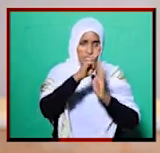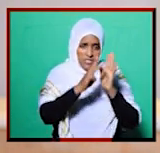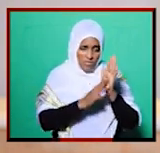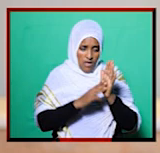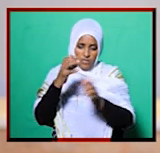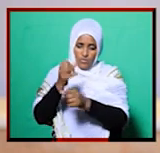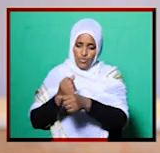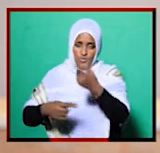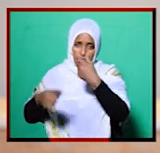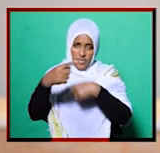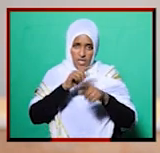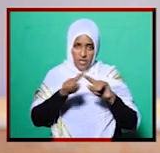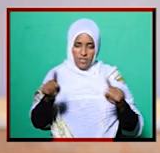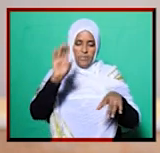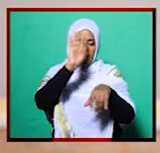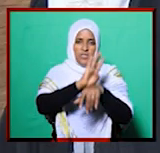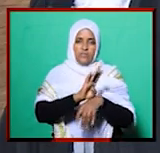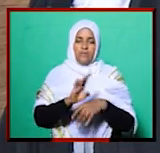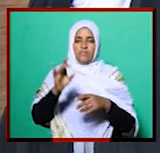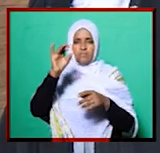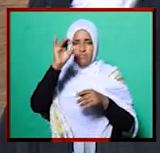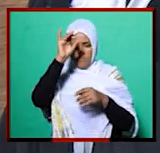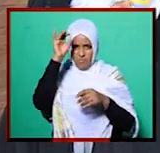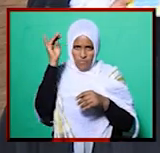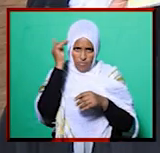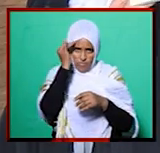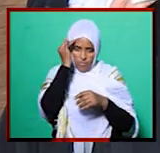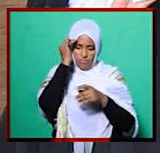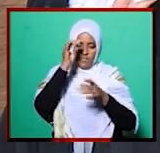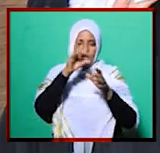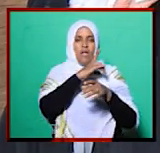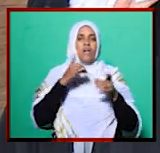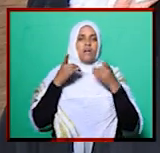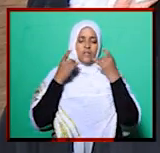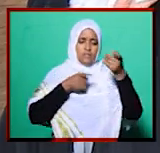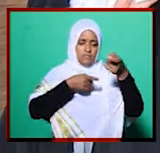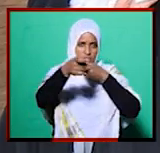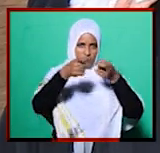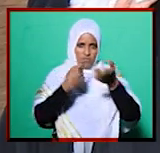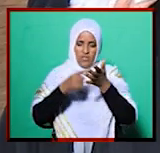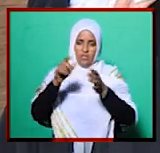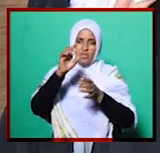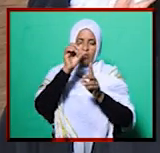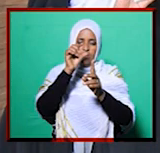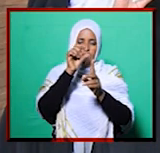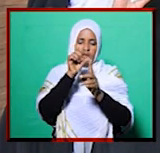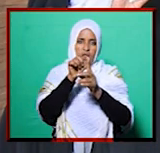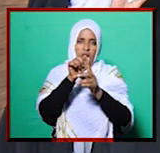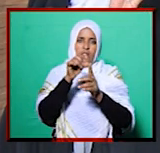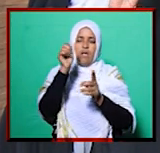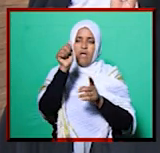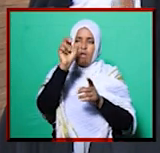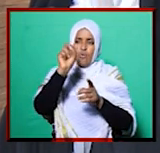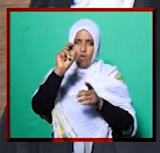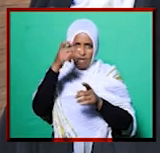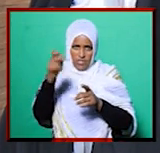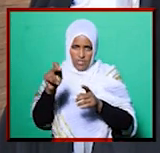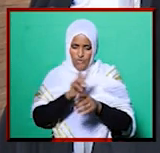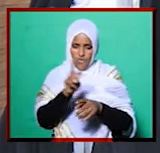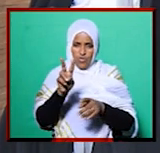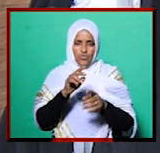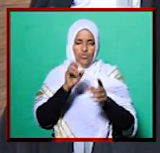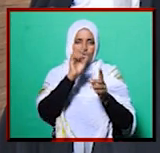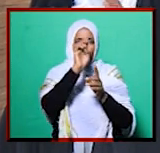ግን ቤተክርስቲያን ምመናንንም ጳጳሳተንም ካህናት የሚተዳደሩበት የሚታየው ቃላዋዲ ይባላል። ምንጩ ግን ስምንቱ የቀኖና መጻሕፍት